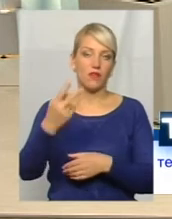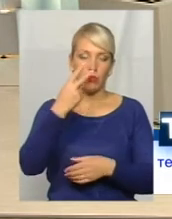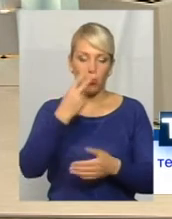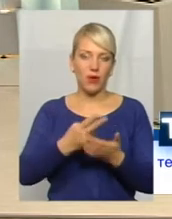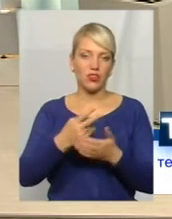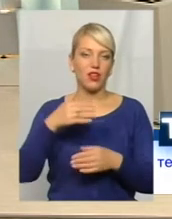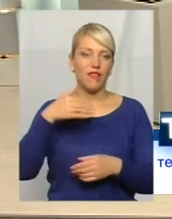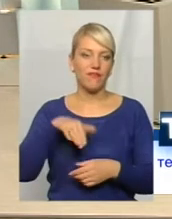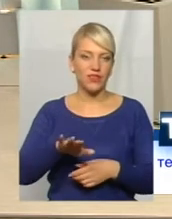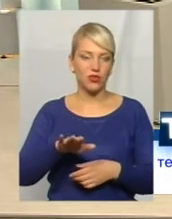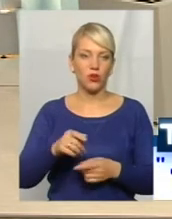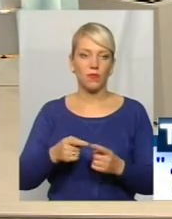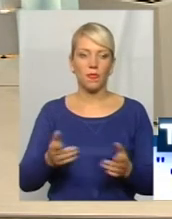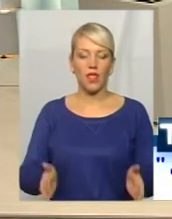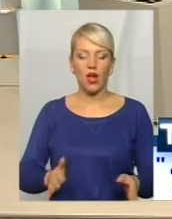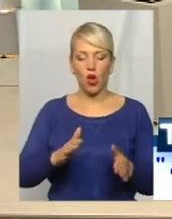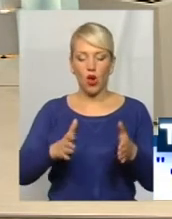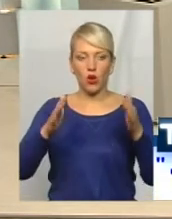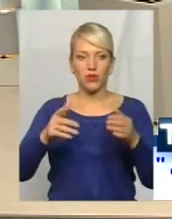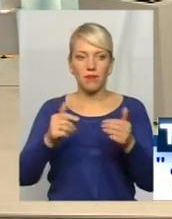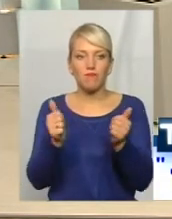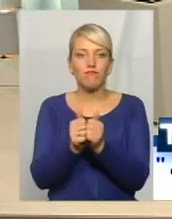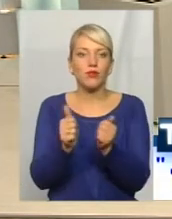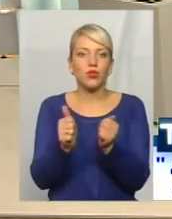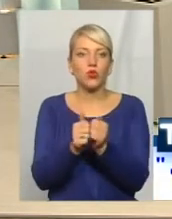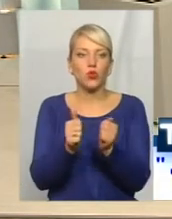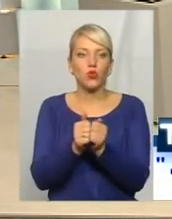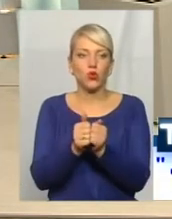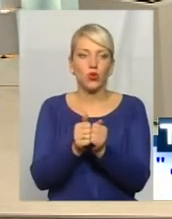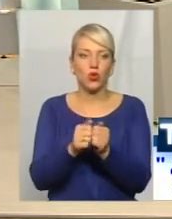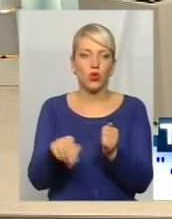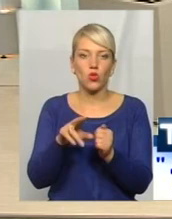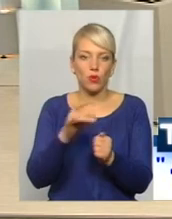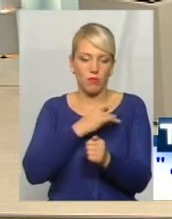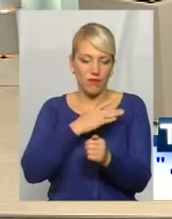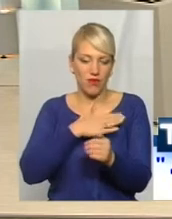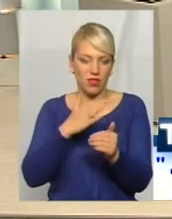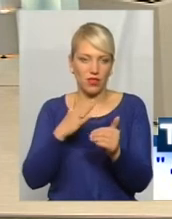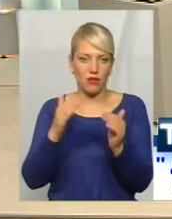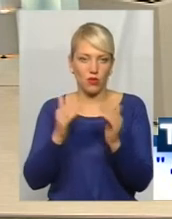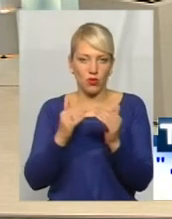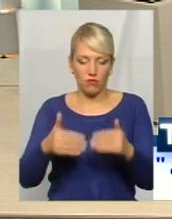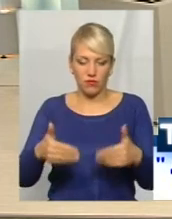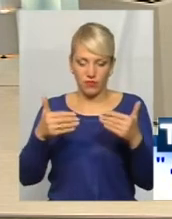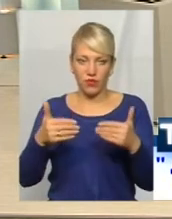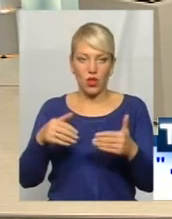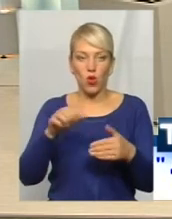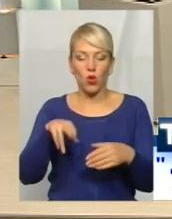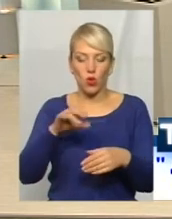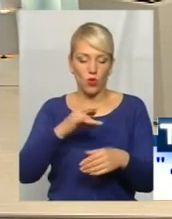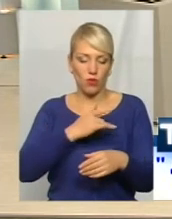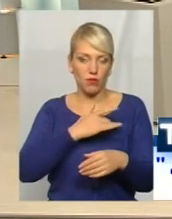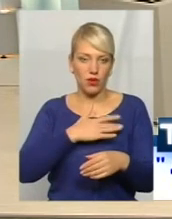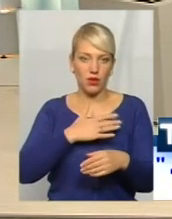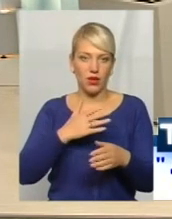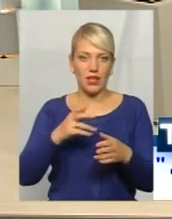відео, контейнерний майданчик стоїть впритул до паркану приватної забудови. До приватної забудови повинно бути до паркану не менше